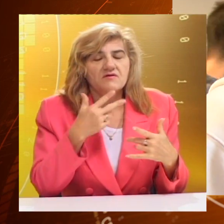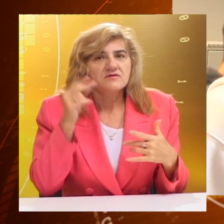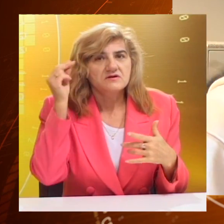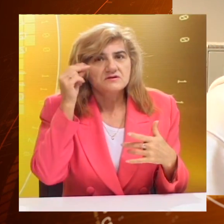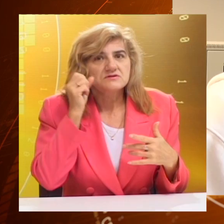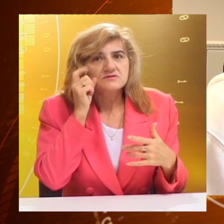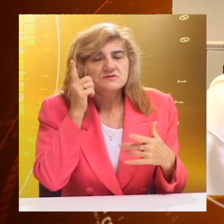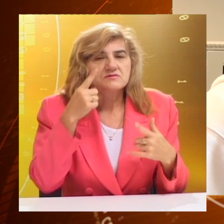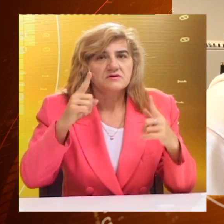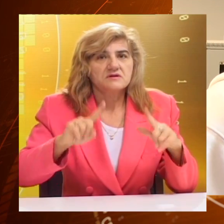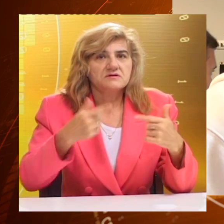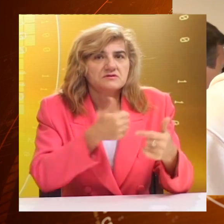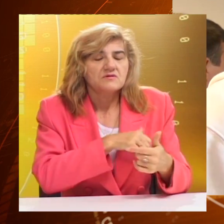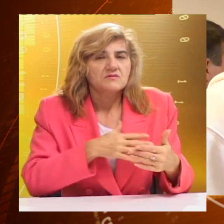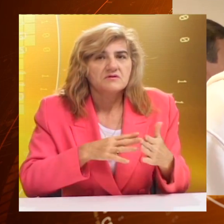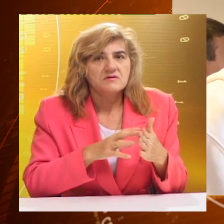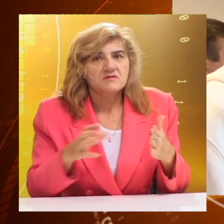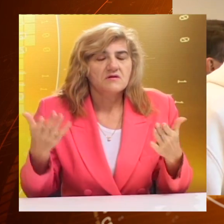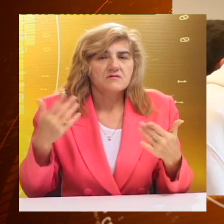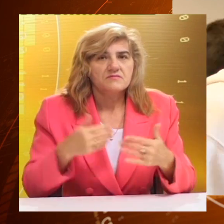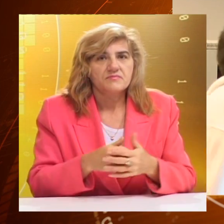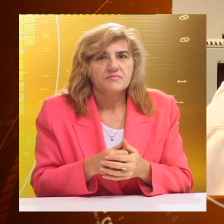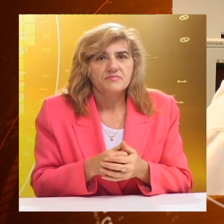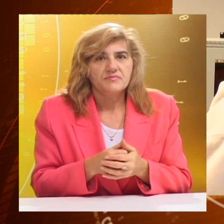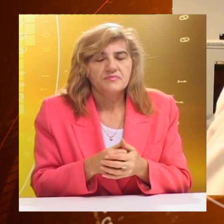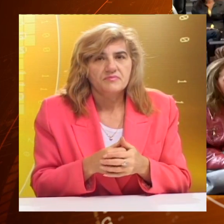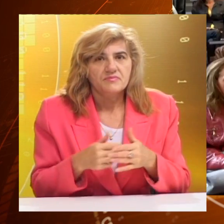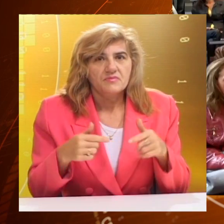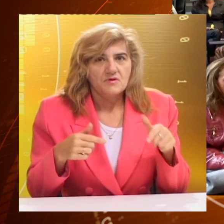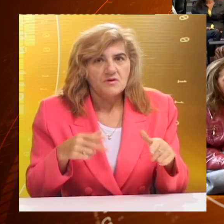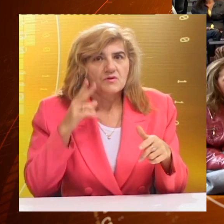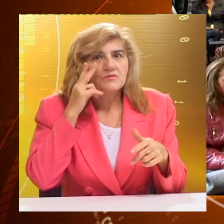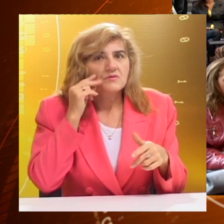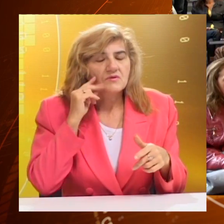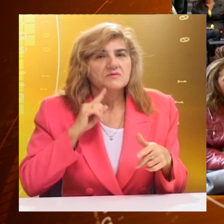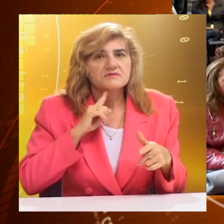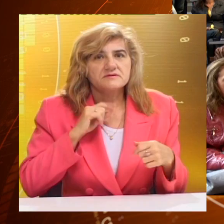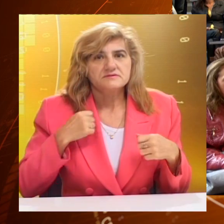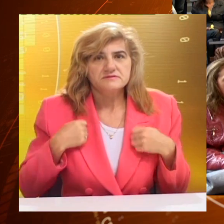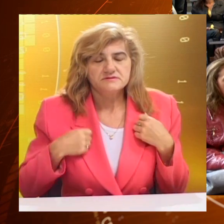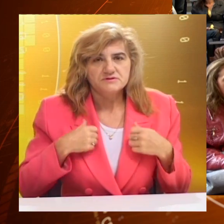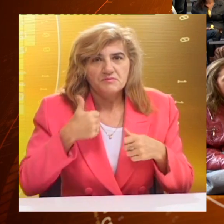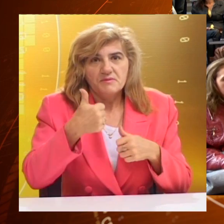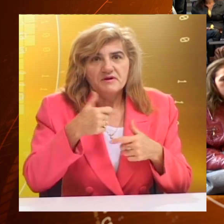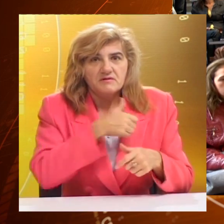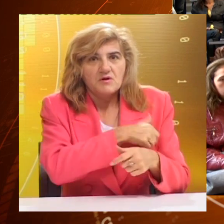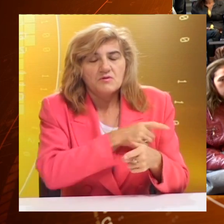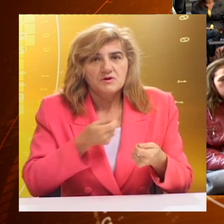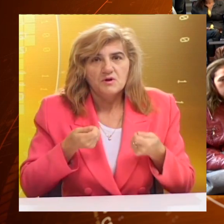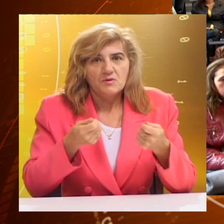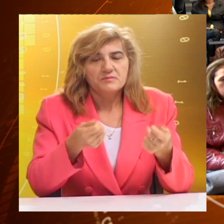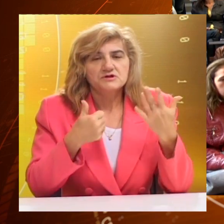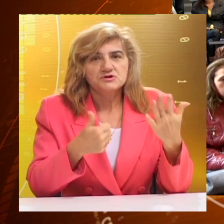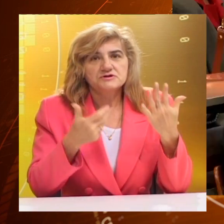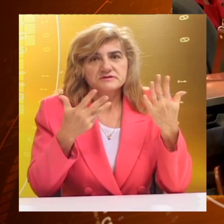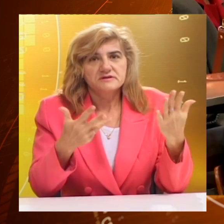bi stekao iskustvo i onda nadam se nastavio u zemlji, pa možda čak i na stranstvo. Pored studenta na odeljenjima u Novom Sadu i Subotici, u prvu godinu